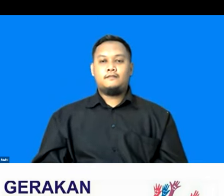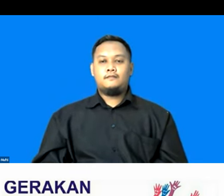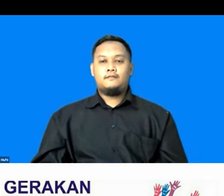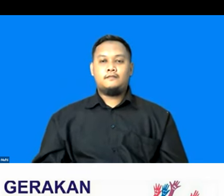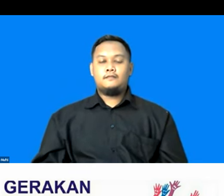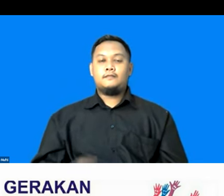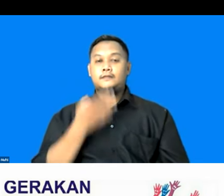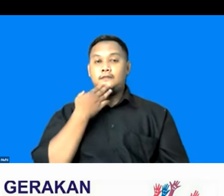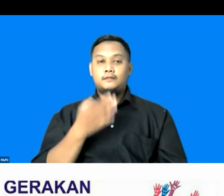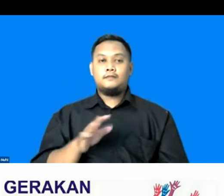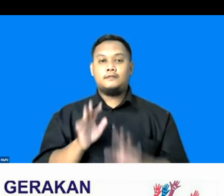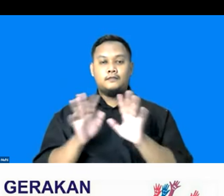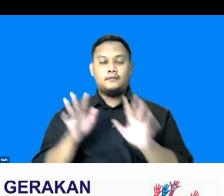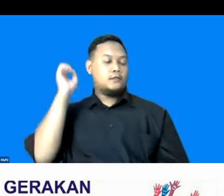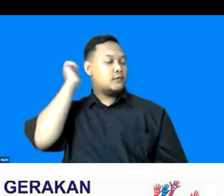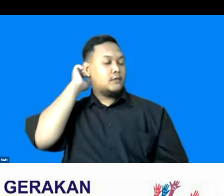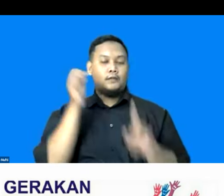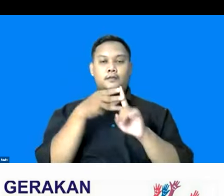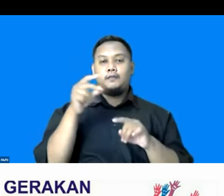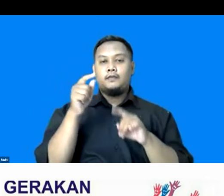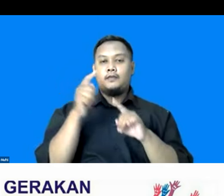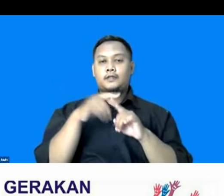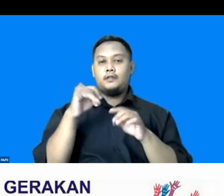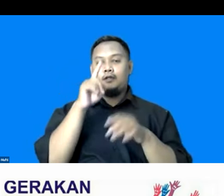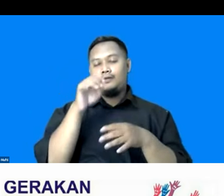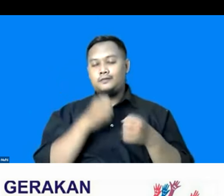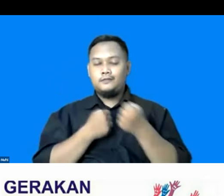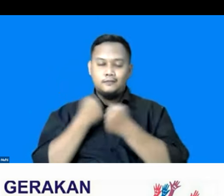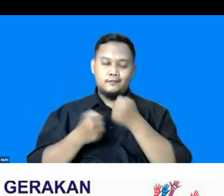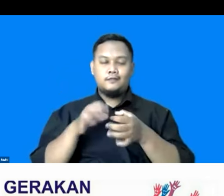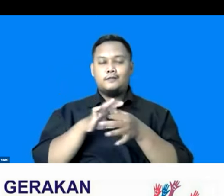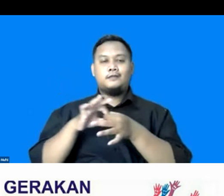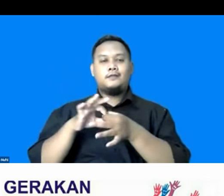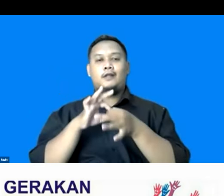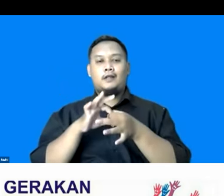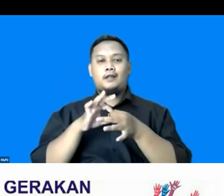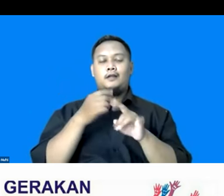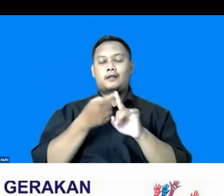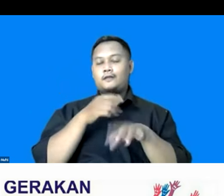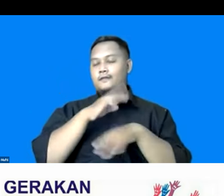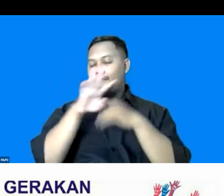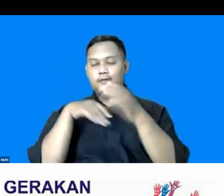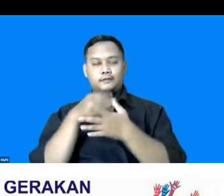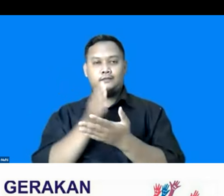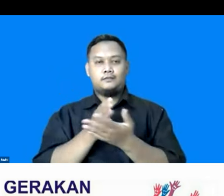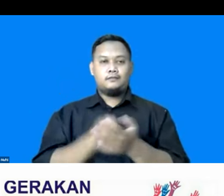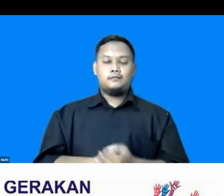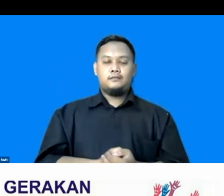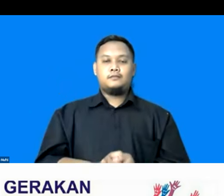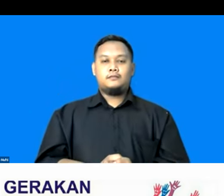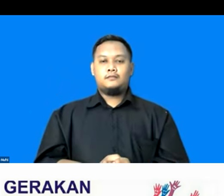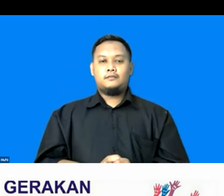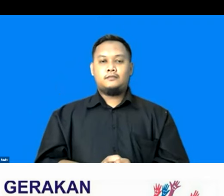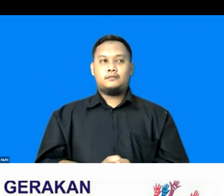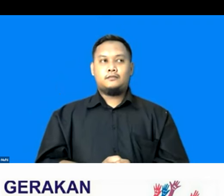Terima kasih banyak Bu Berti, memang harus bergerak bersama ya Bu, berkolaborasi dari segala aspek begitu ya untuk